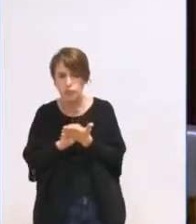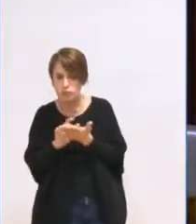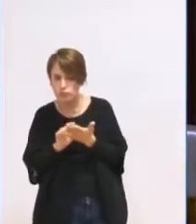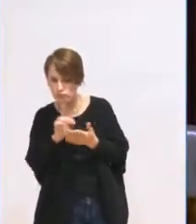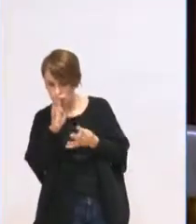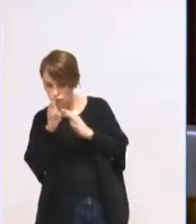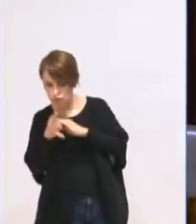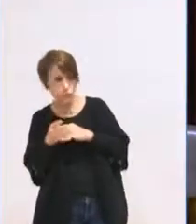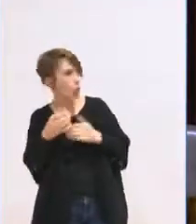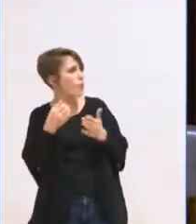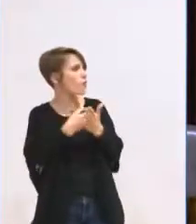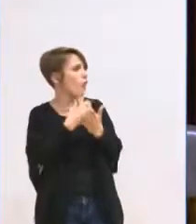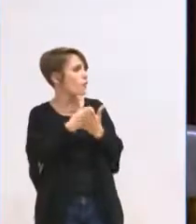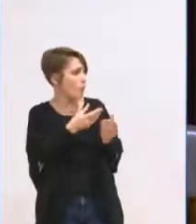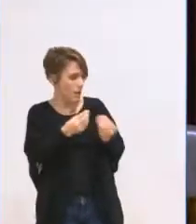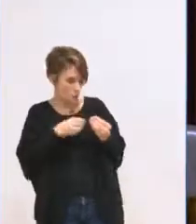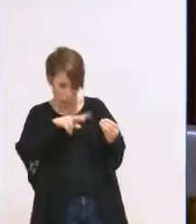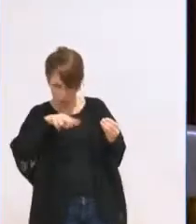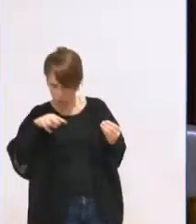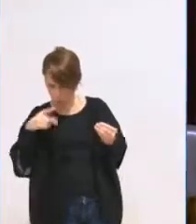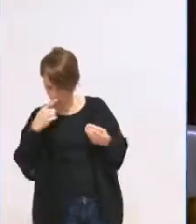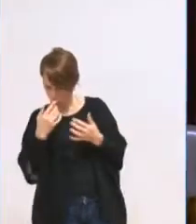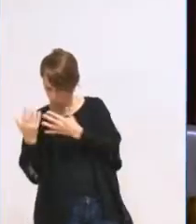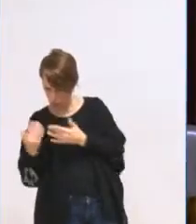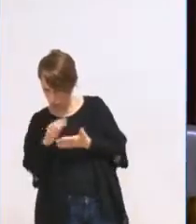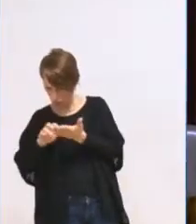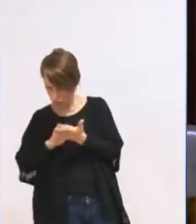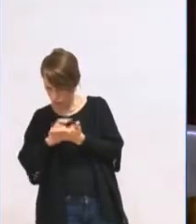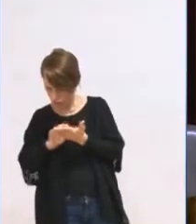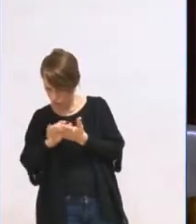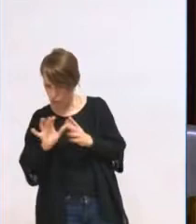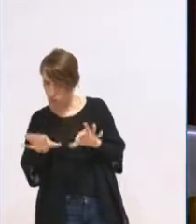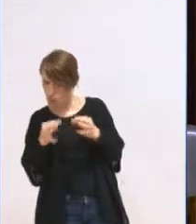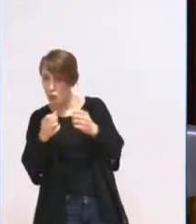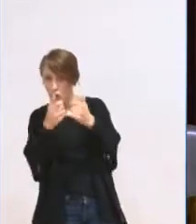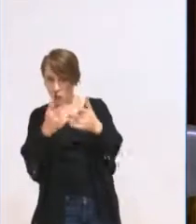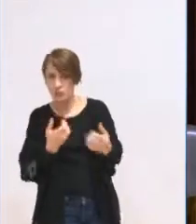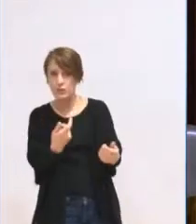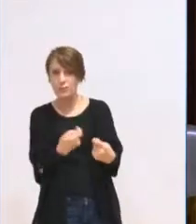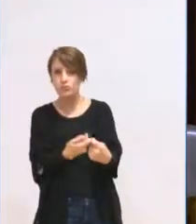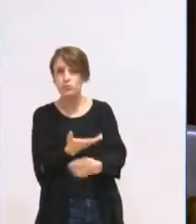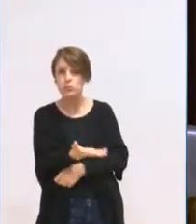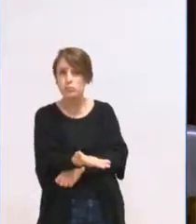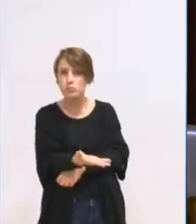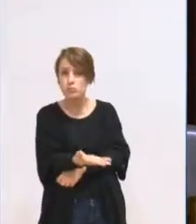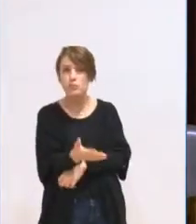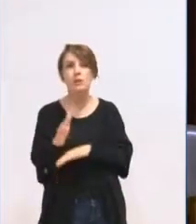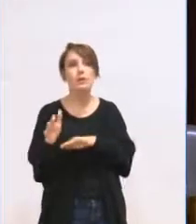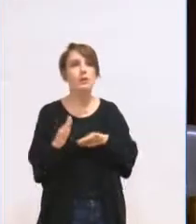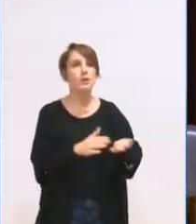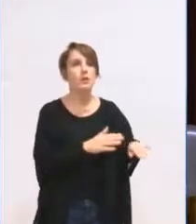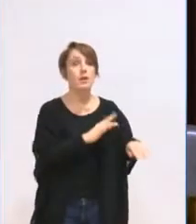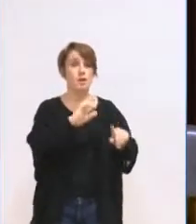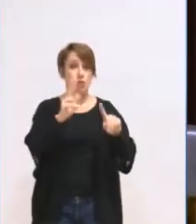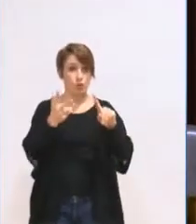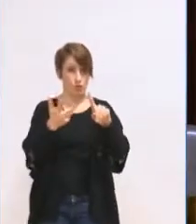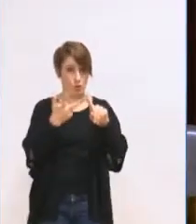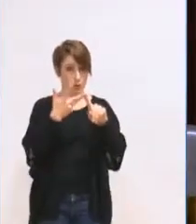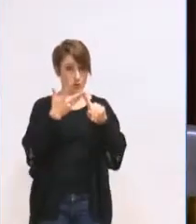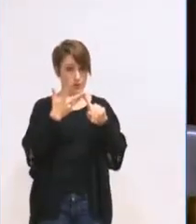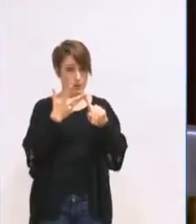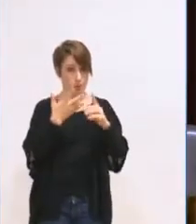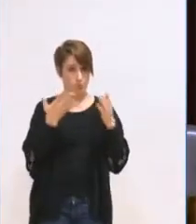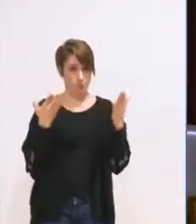des informations que vous donnez dans le document budgétaire sont les bons. Dans le troisième temps, le contexte